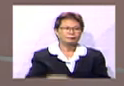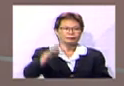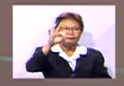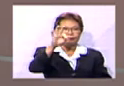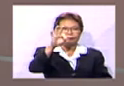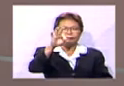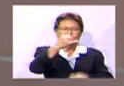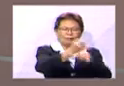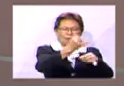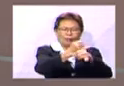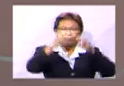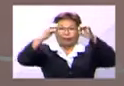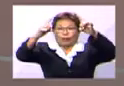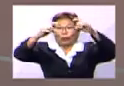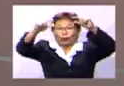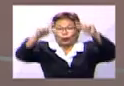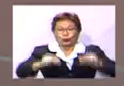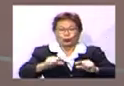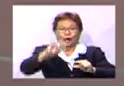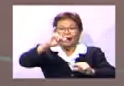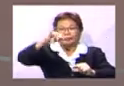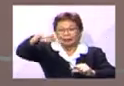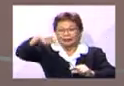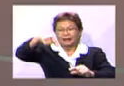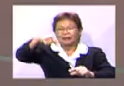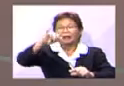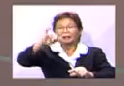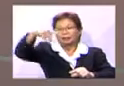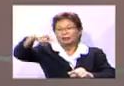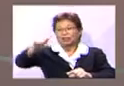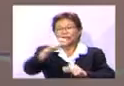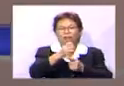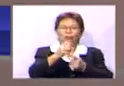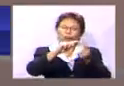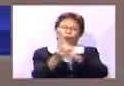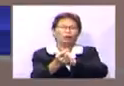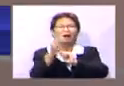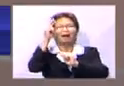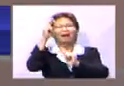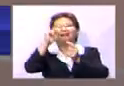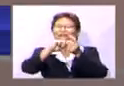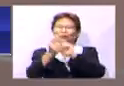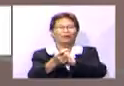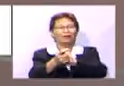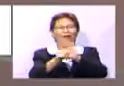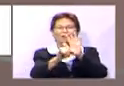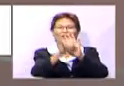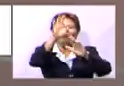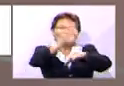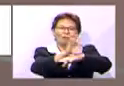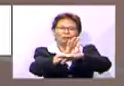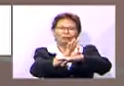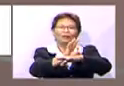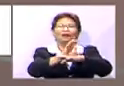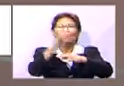sembilan institusi pendidikan guru ipg telah ditukar status atau fungsinya sekaligus menafikan dakwaan kerajaan